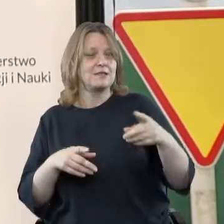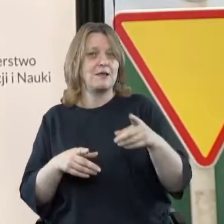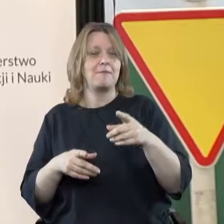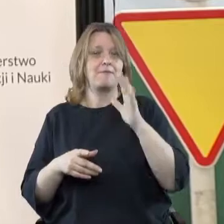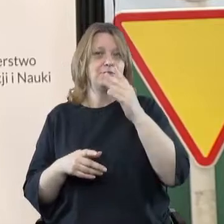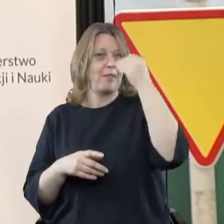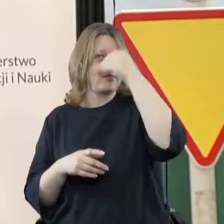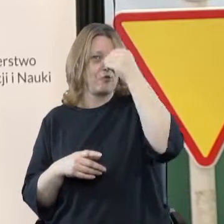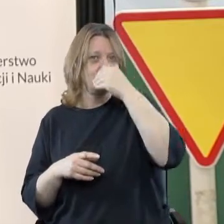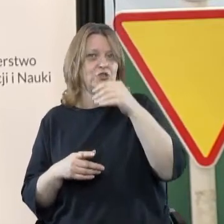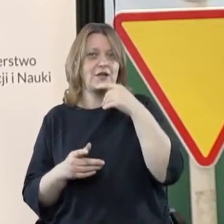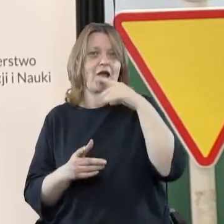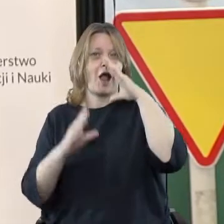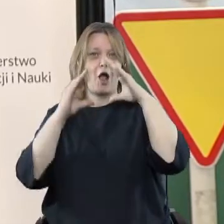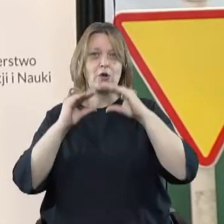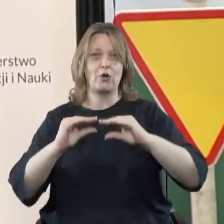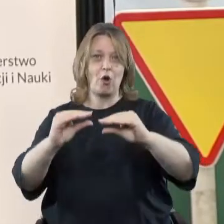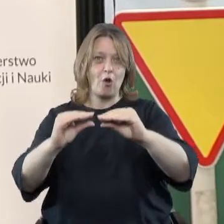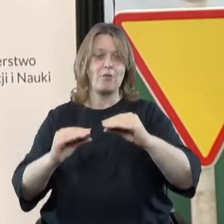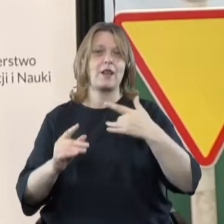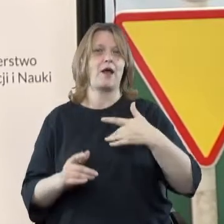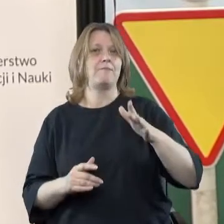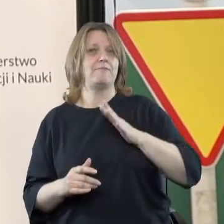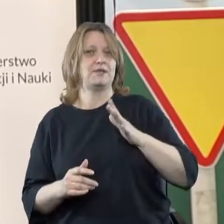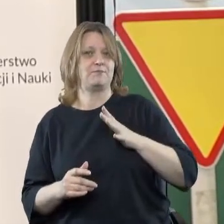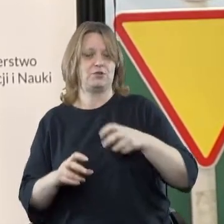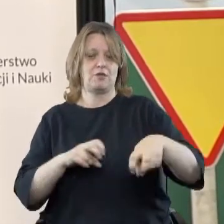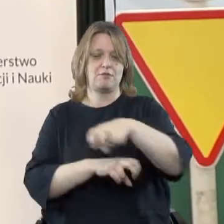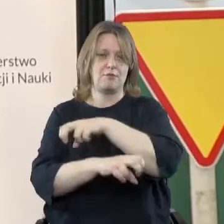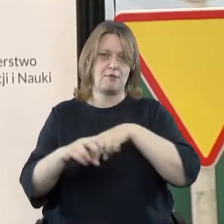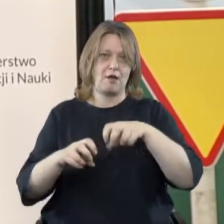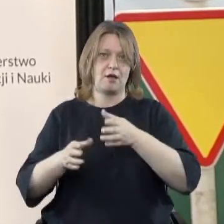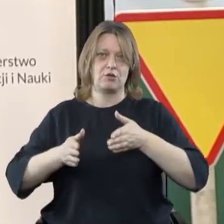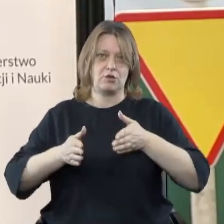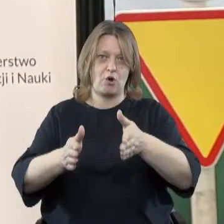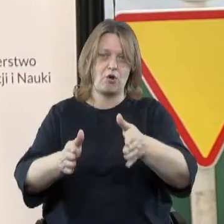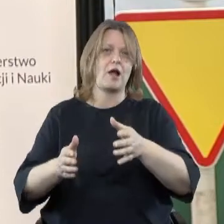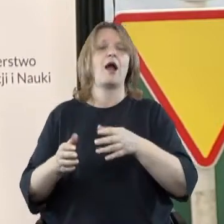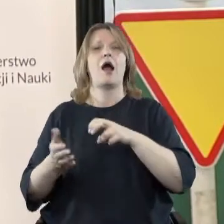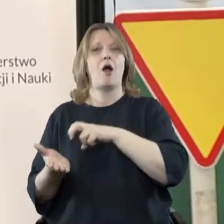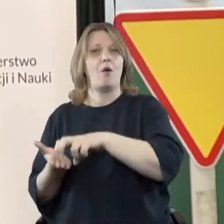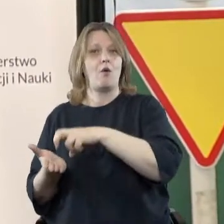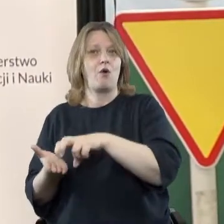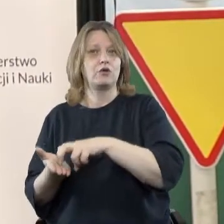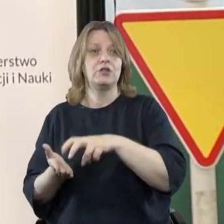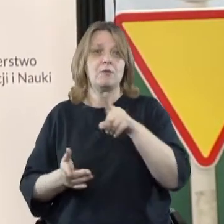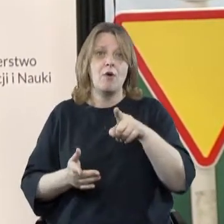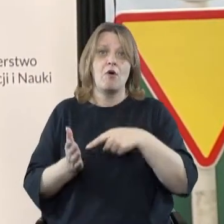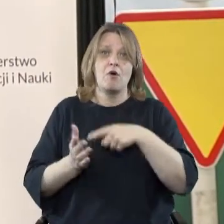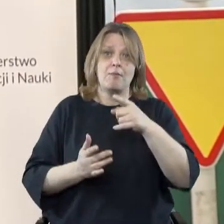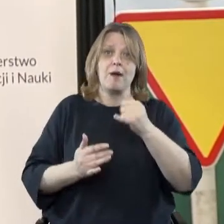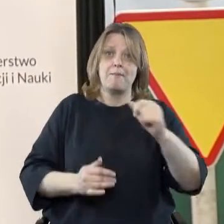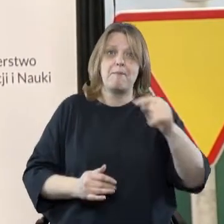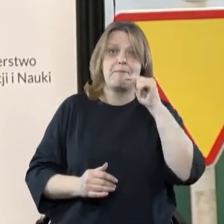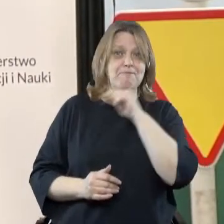Tirkiem bezpieczeństwa na drodze, bezpieczeństwa na chodniku. No bo od tego, czy my będziemy potrafili się bezpiecznie zachować